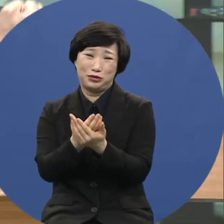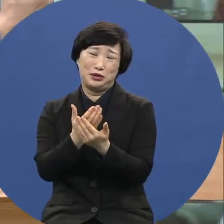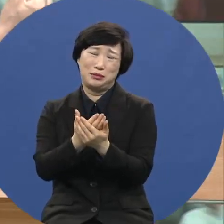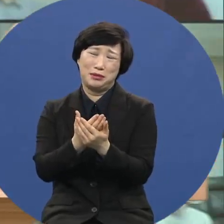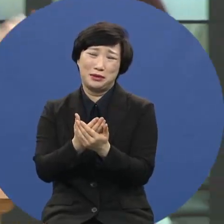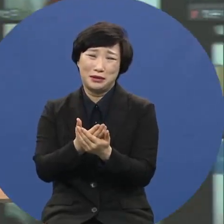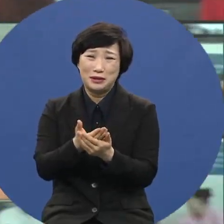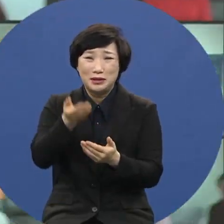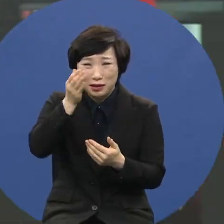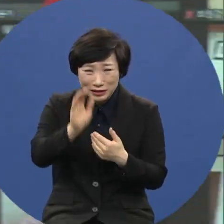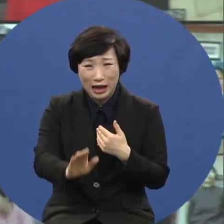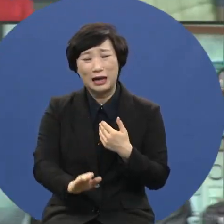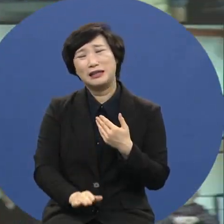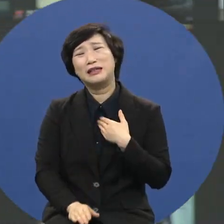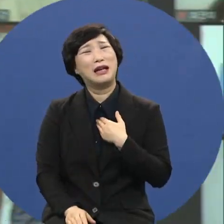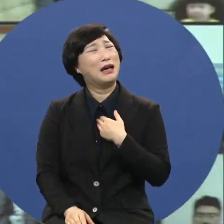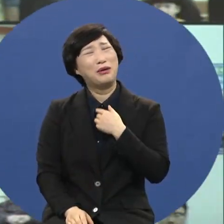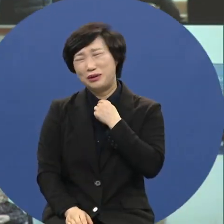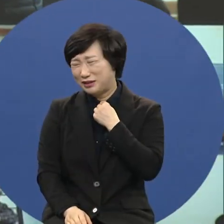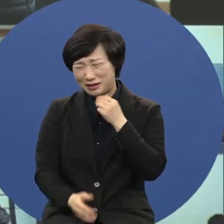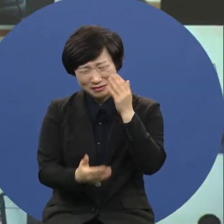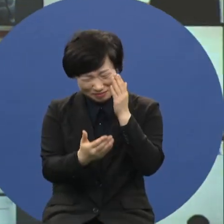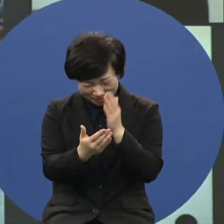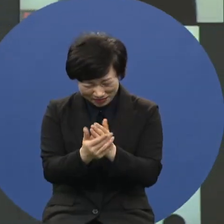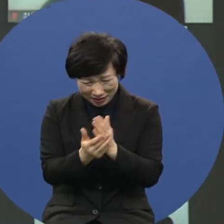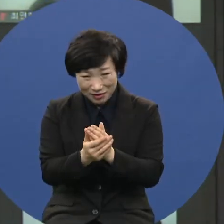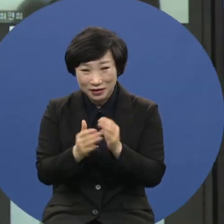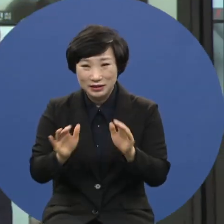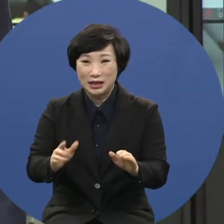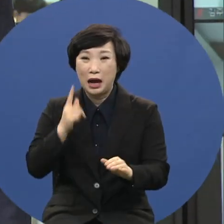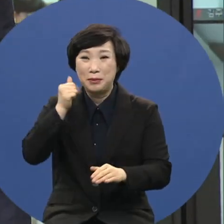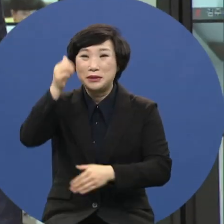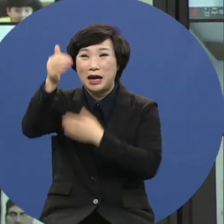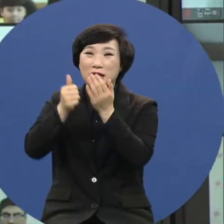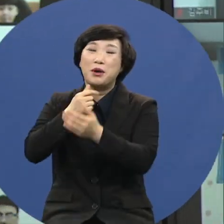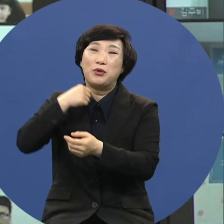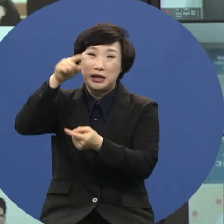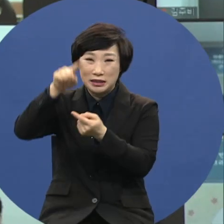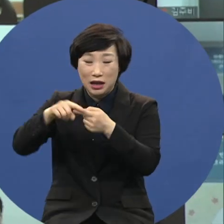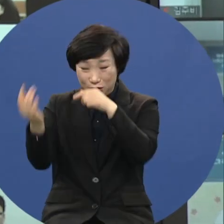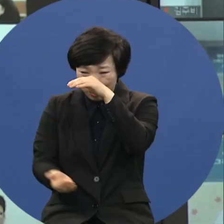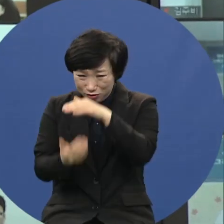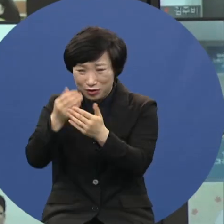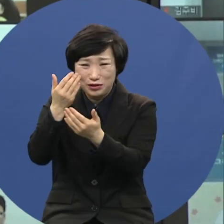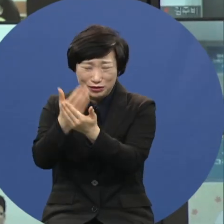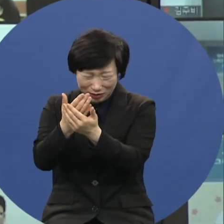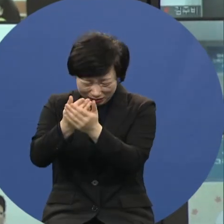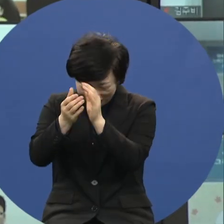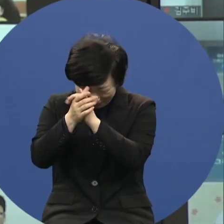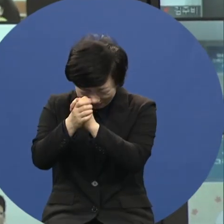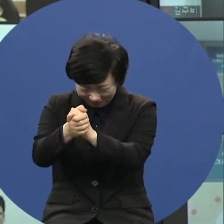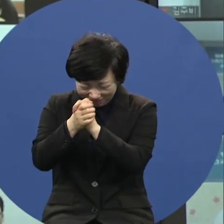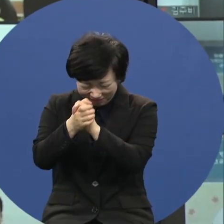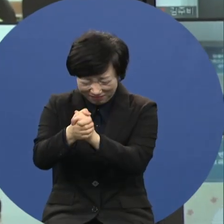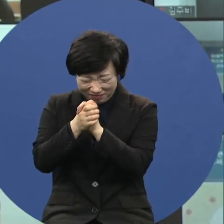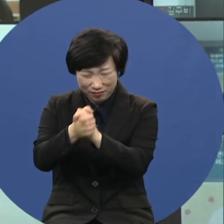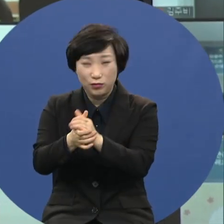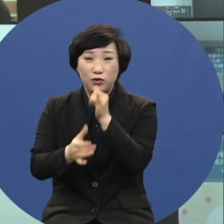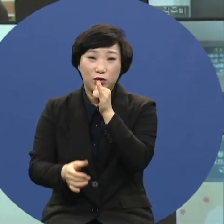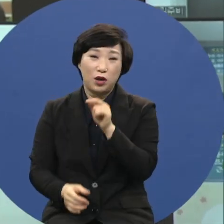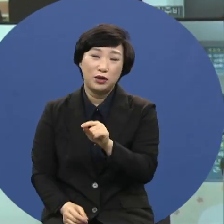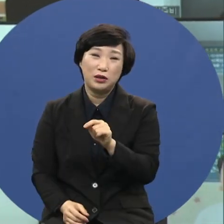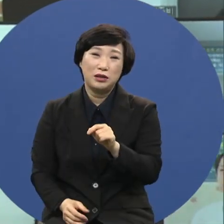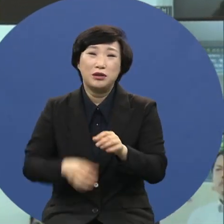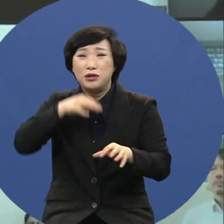하소서. 그러나 내 원대로 마옵시고 아버지 원대로 되기를 원합니다